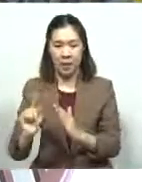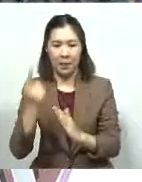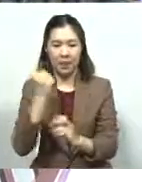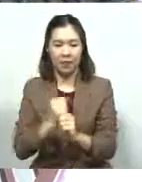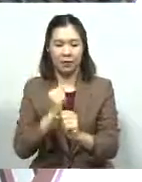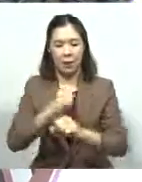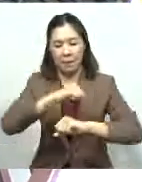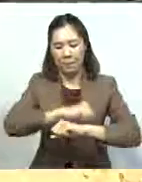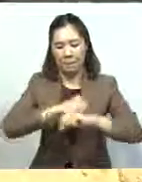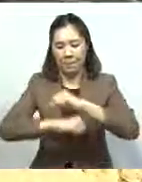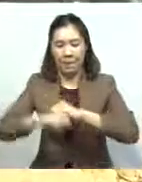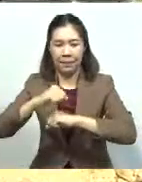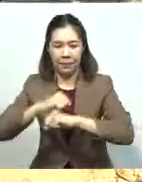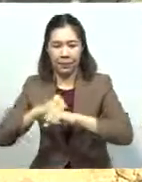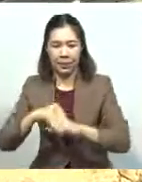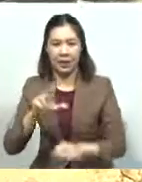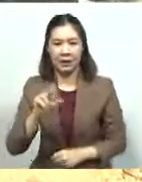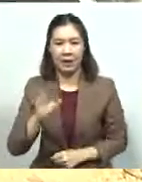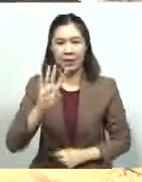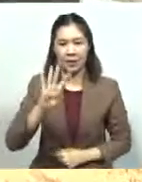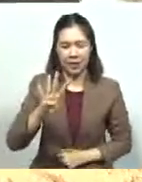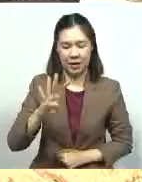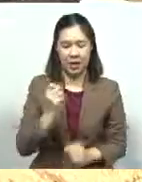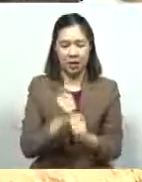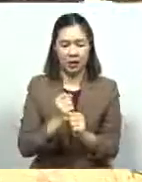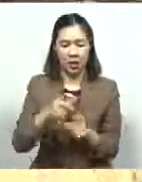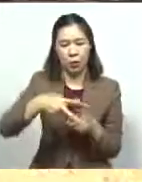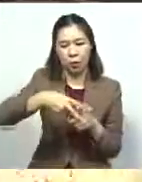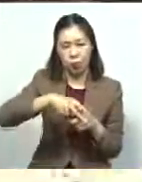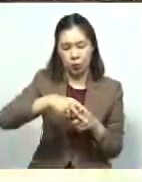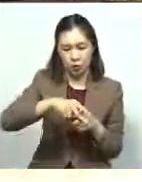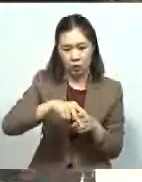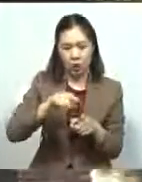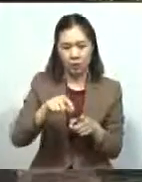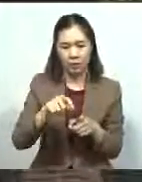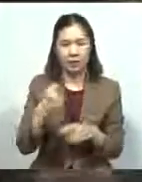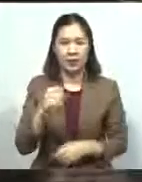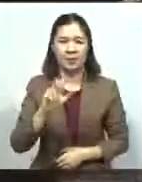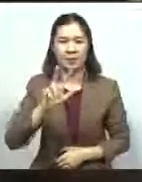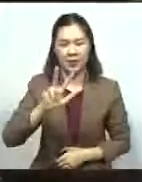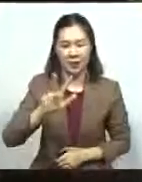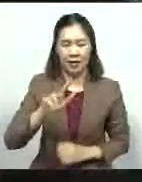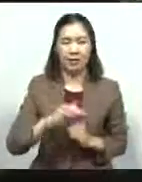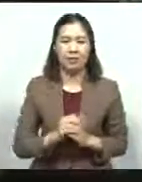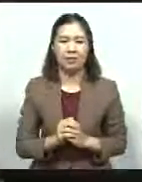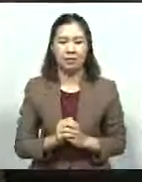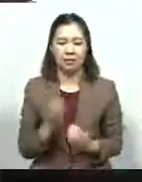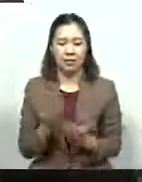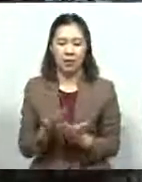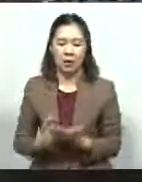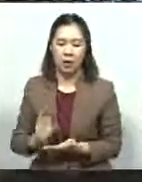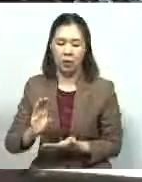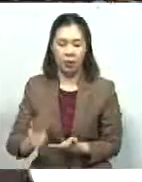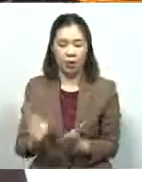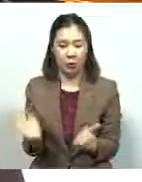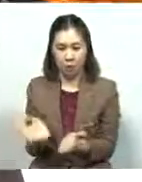ายจากหลายหน่วยงานค่ะ34หลังเป็นการซ่อมแซมแบบสร้างใหม่อีก13หลังโดยได้รับการสนับสนุนงบประมาณการ